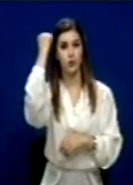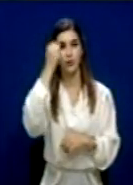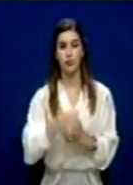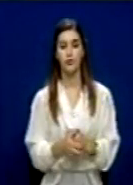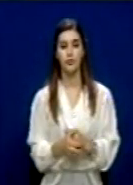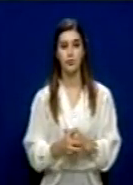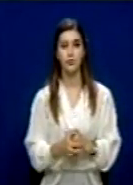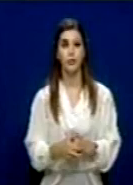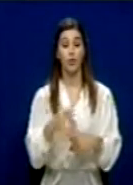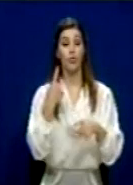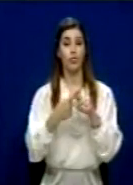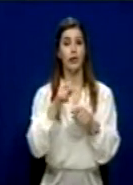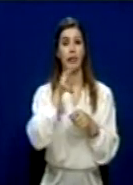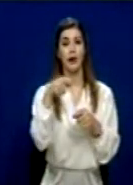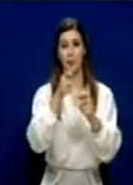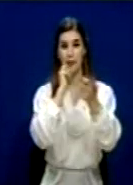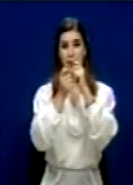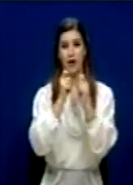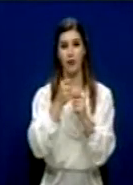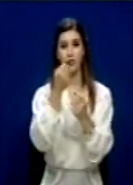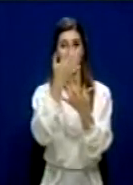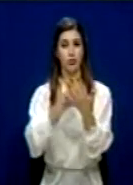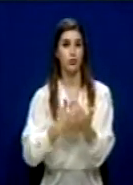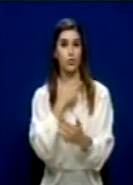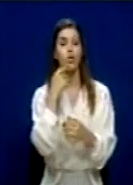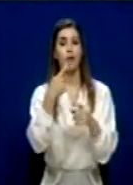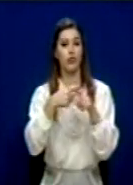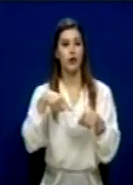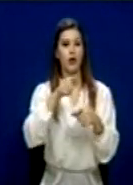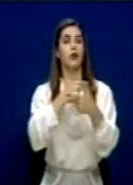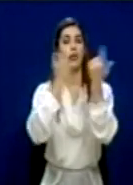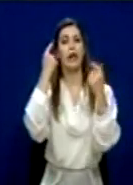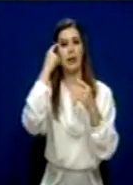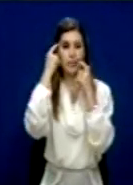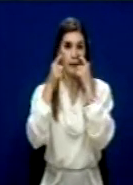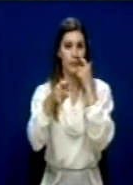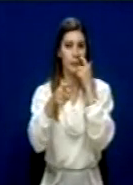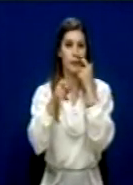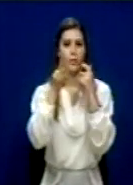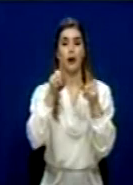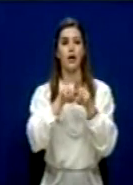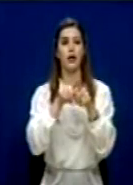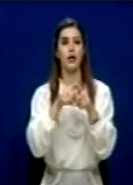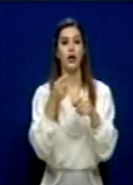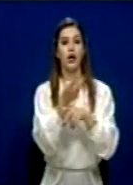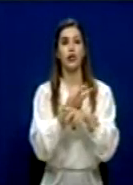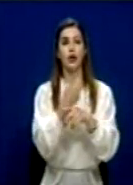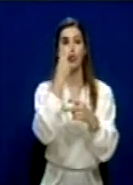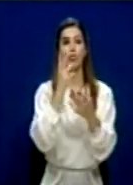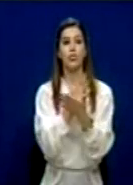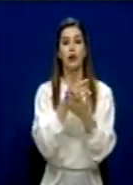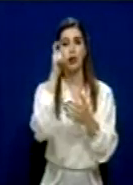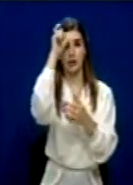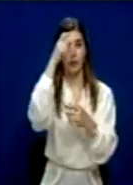Dhe çështja tjetër që po ndodh me këtë marrëveshje, e që besoj edhe ju e keni marrë vesh, është që këtu po ndodh suvereniteti i dyfisht mes Kosovës